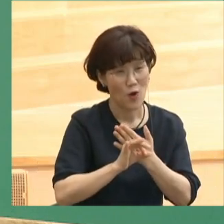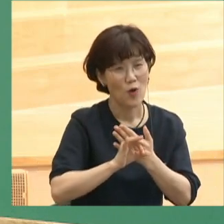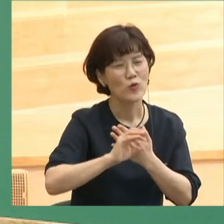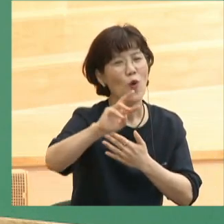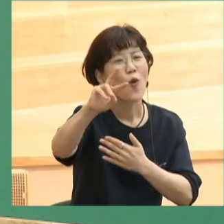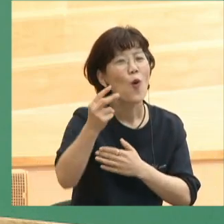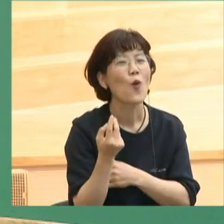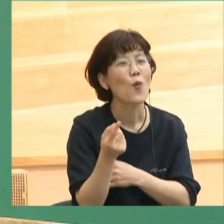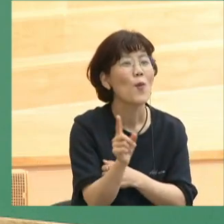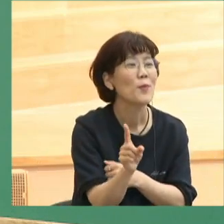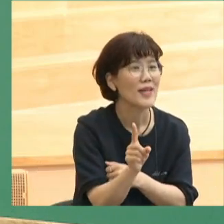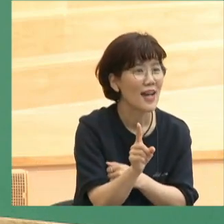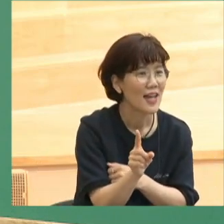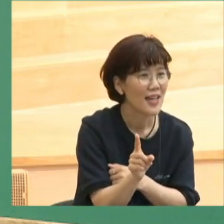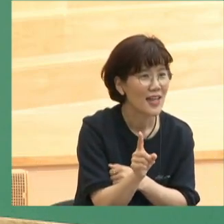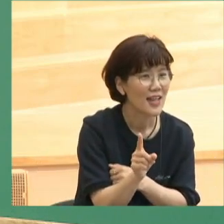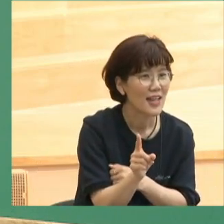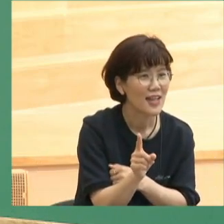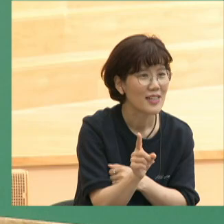돌아오는 게 뭘까요?